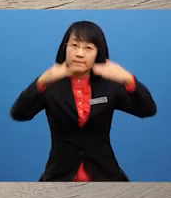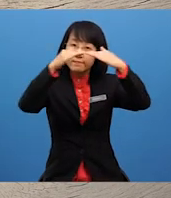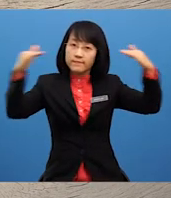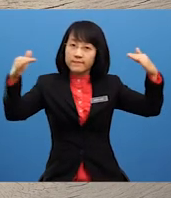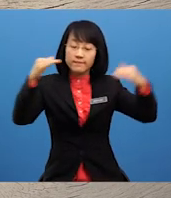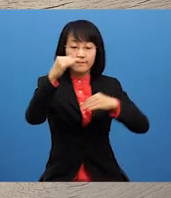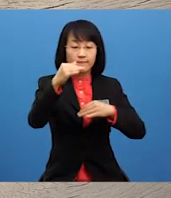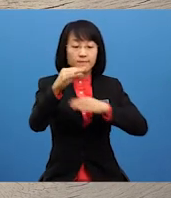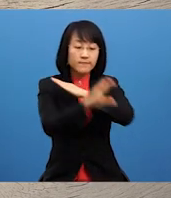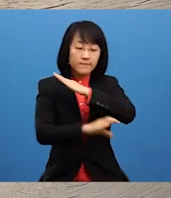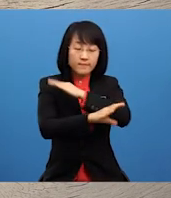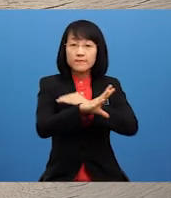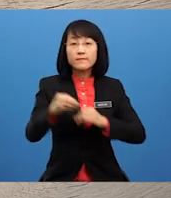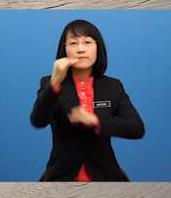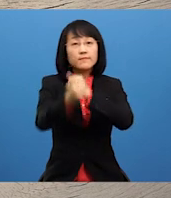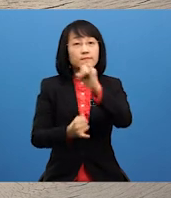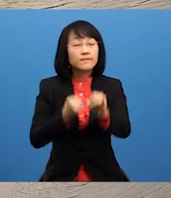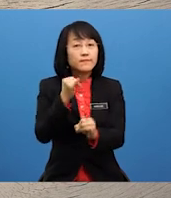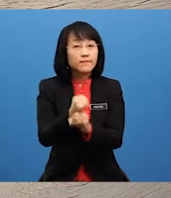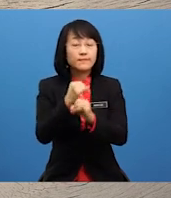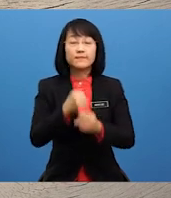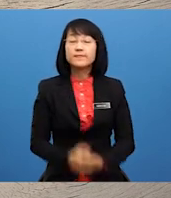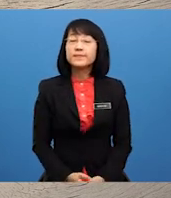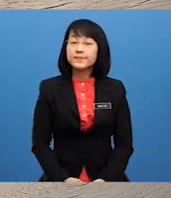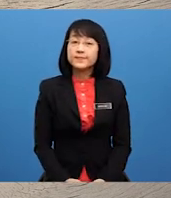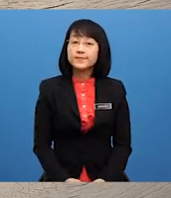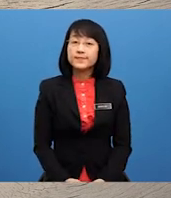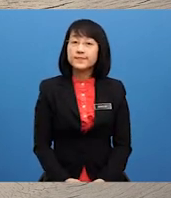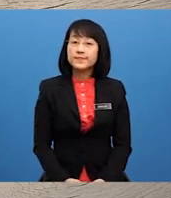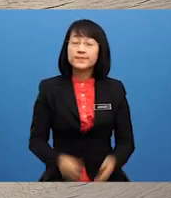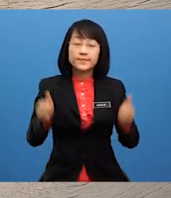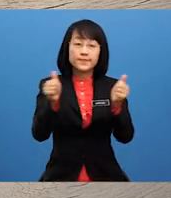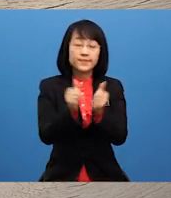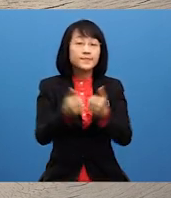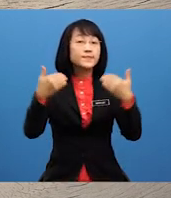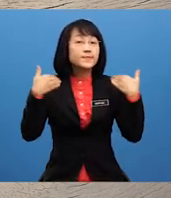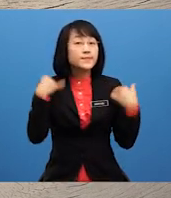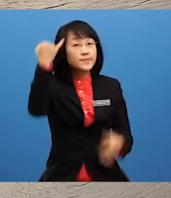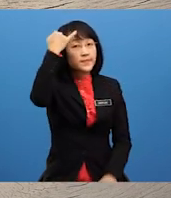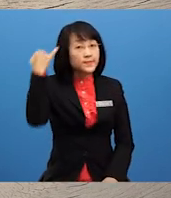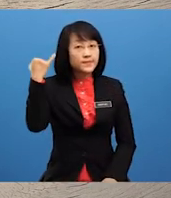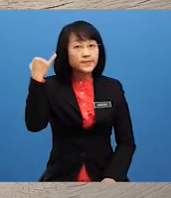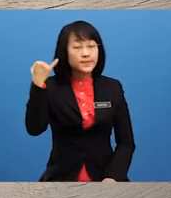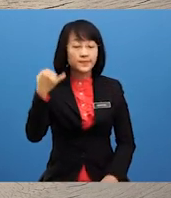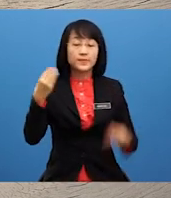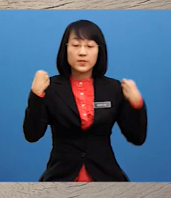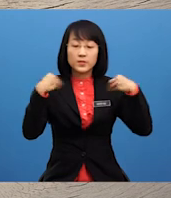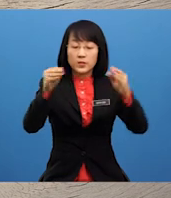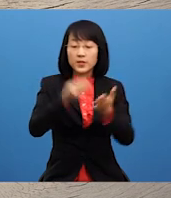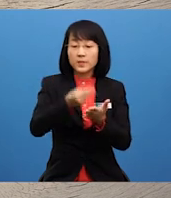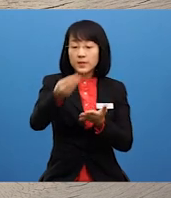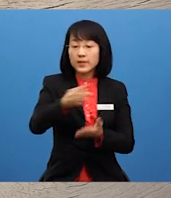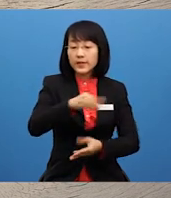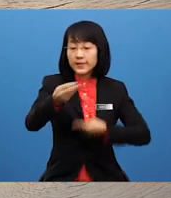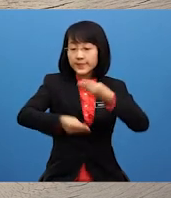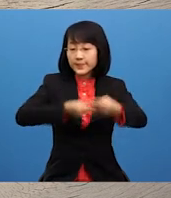nasional dan antarabangsa. Selain itu, dengan menguasai ilmu perdagangan dan perniagaan,